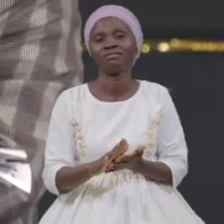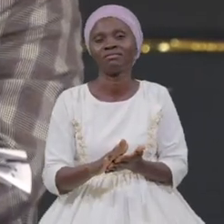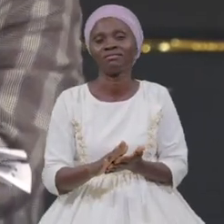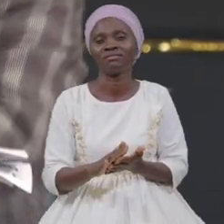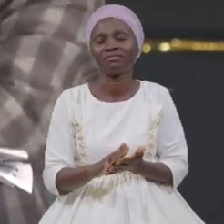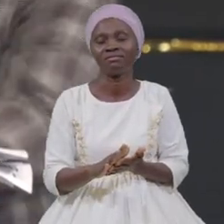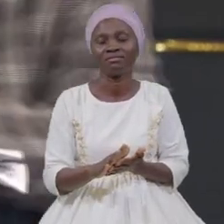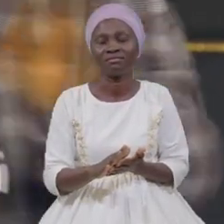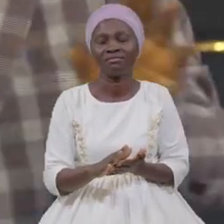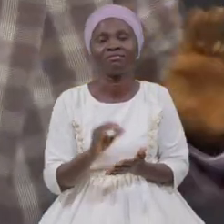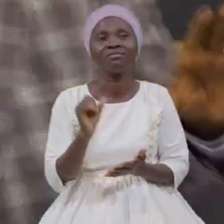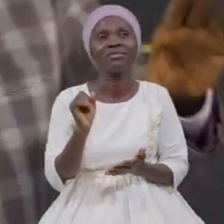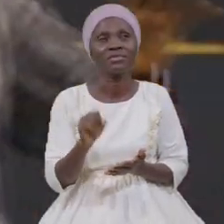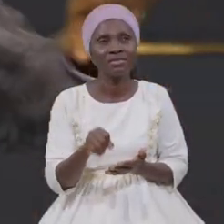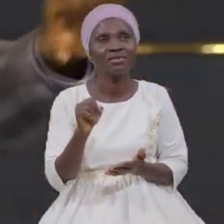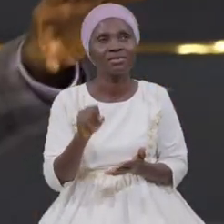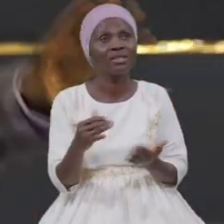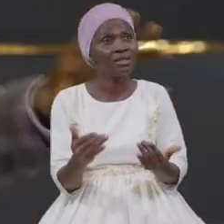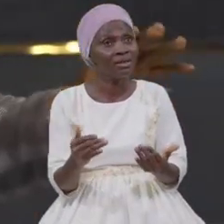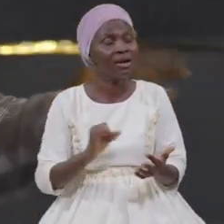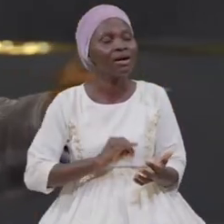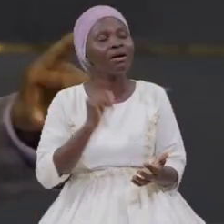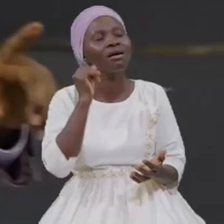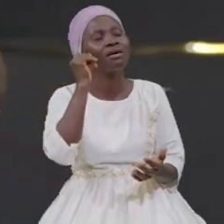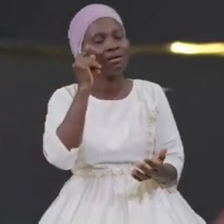Oh, ah, je comprends maintenant.